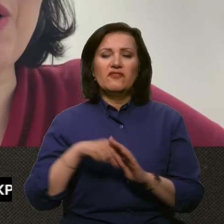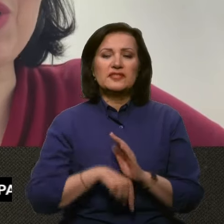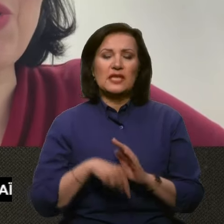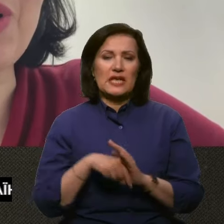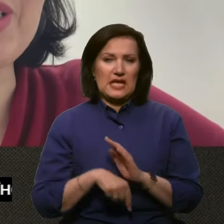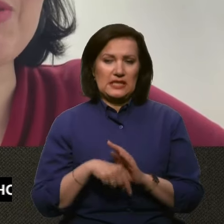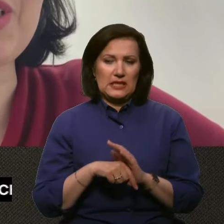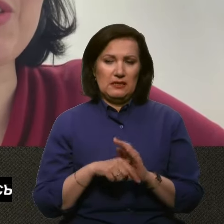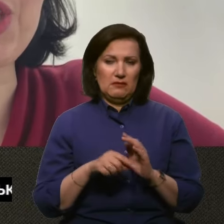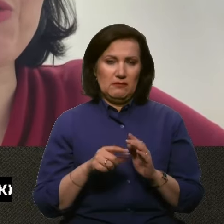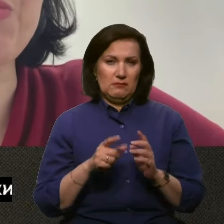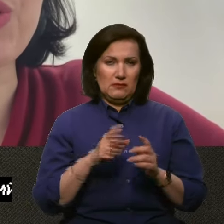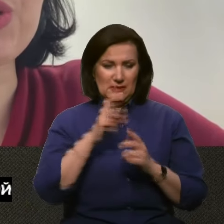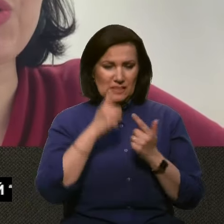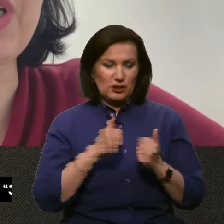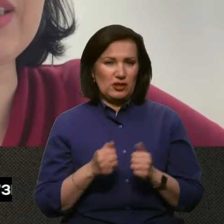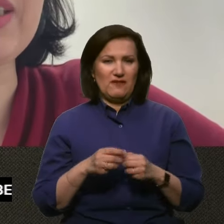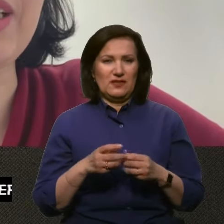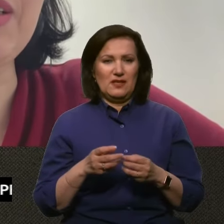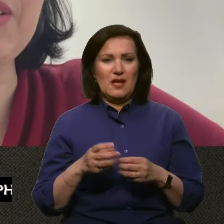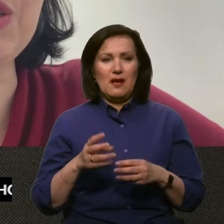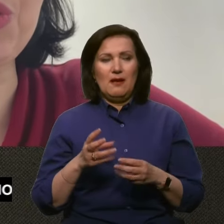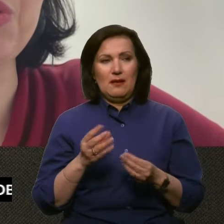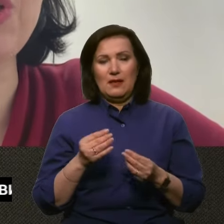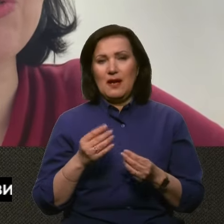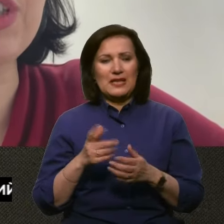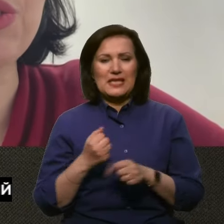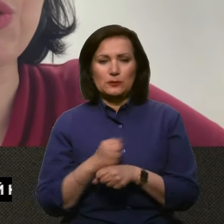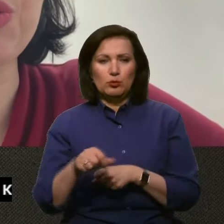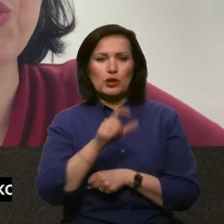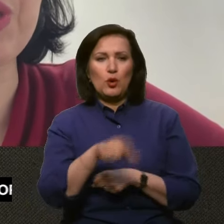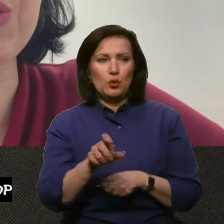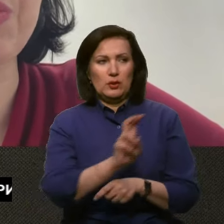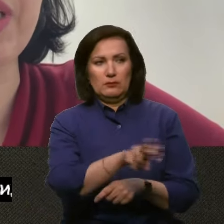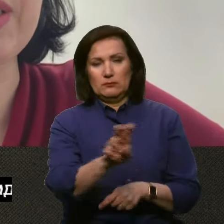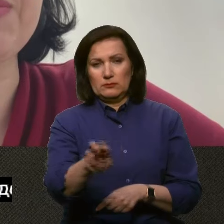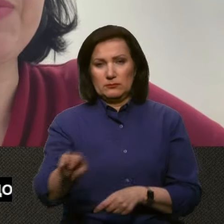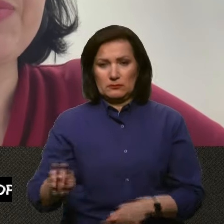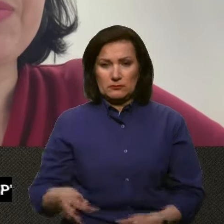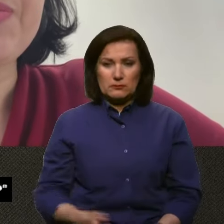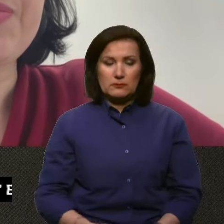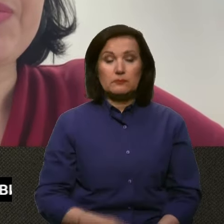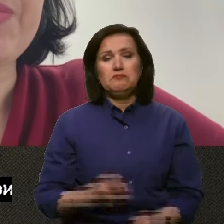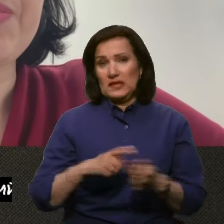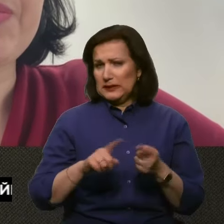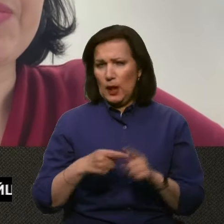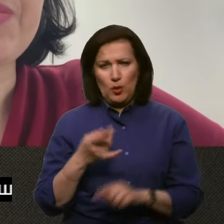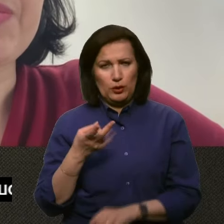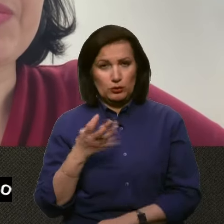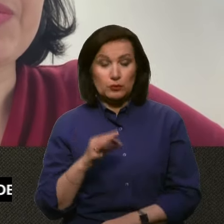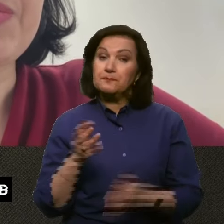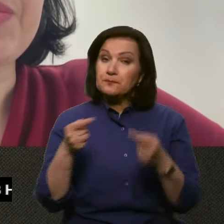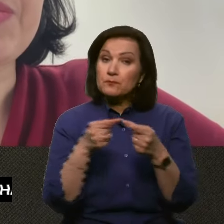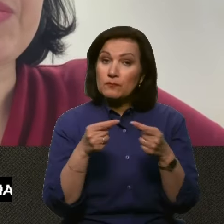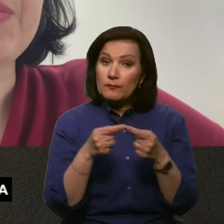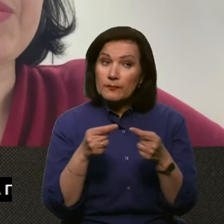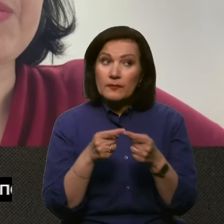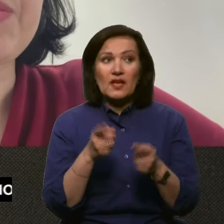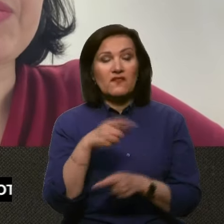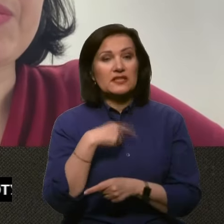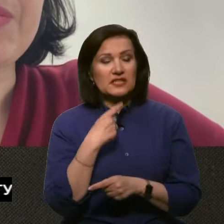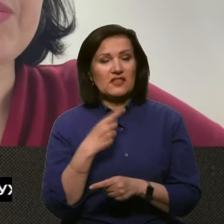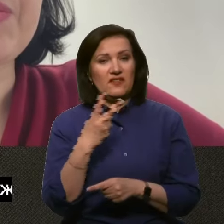всередині державних органів і надавачів послуг, а не змушували людину таку інформацію збирати. Ну, це логічно. Пані Дарино, дозвольте уточнити по цифрах.